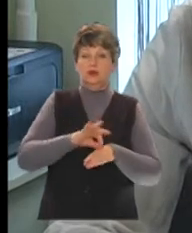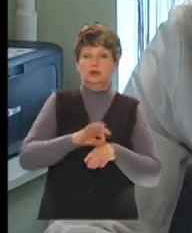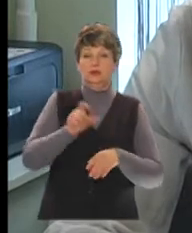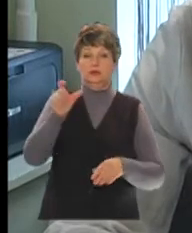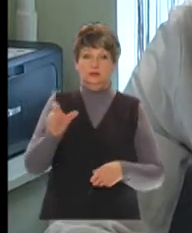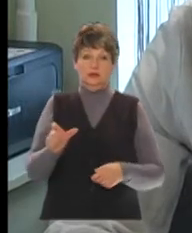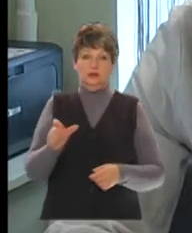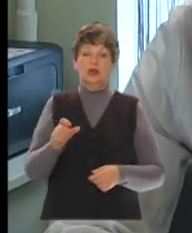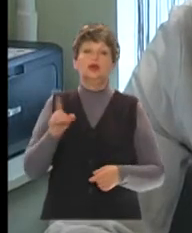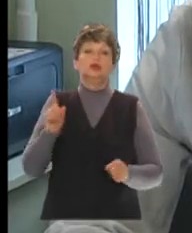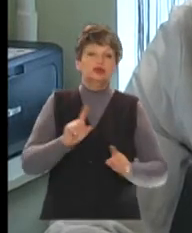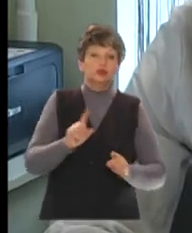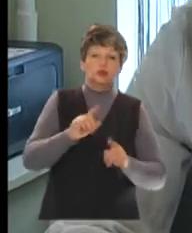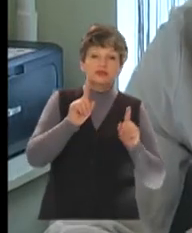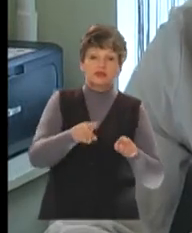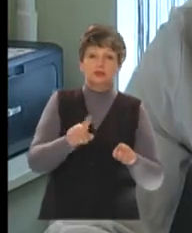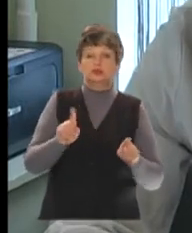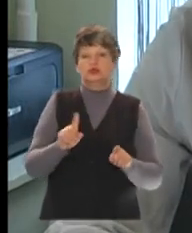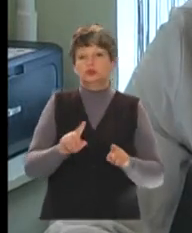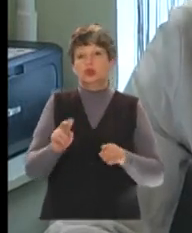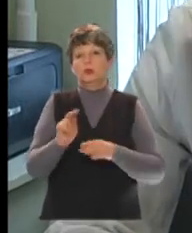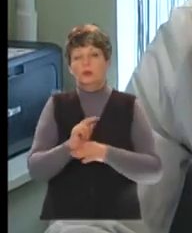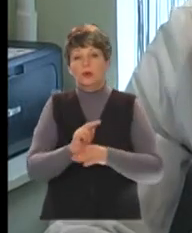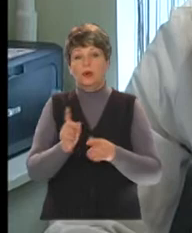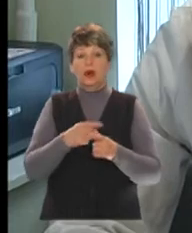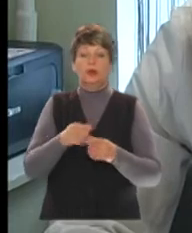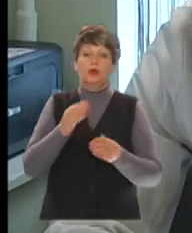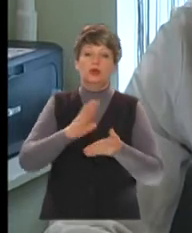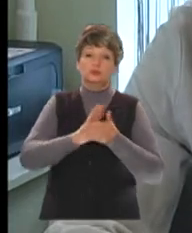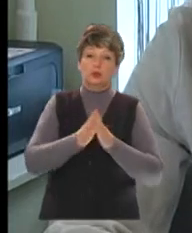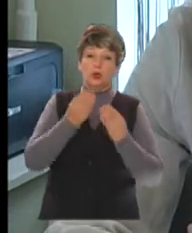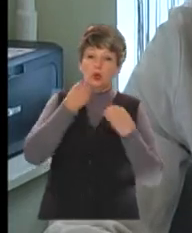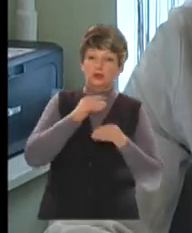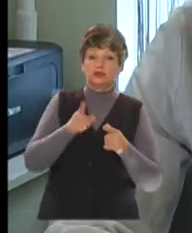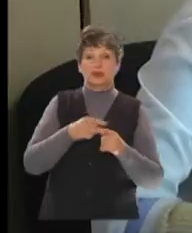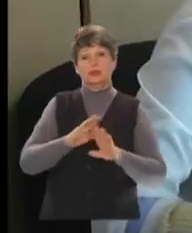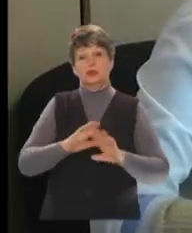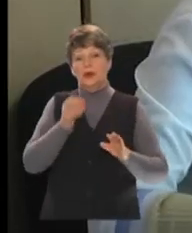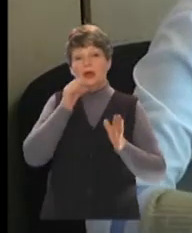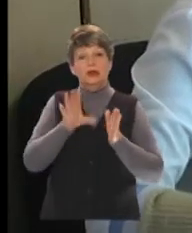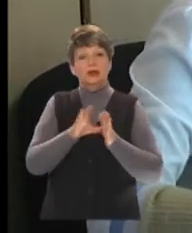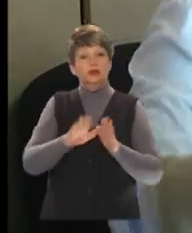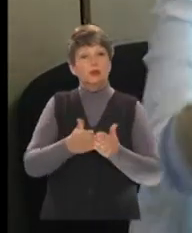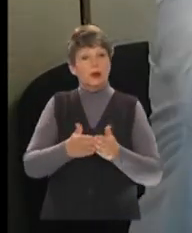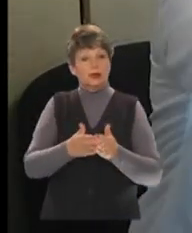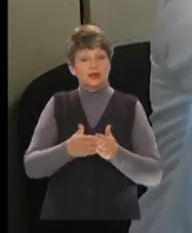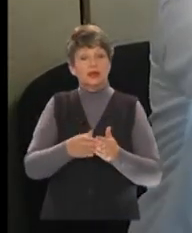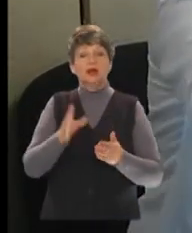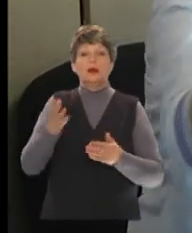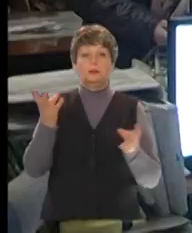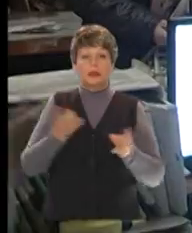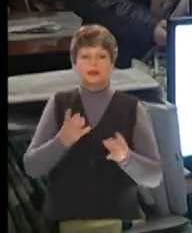історію пацієнта і дивитися, що з ним гірше, чи його стан покращився. Електронні картки та